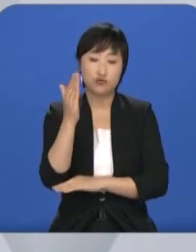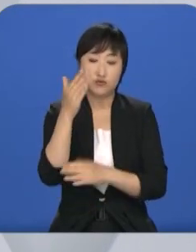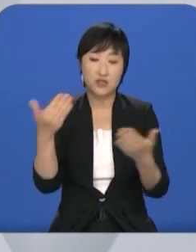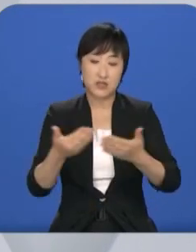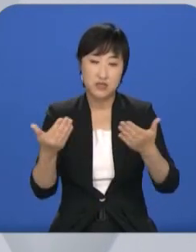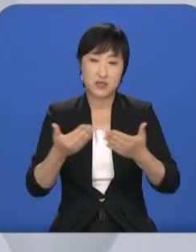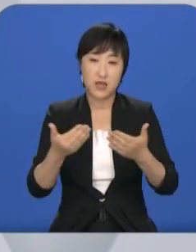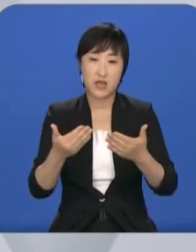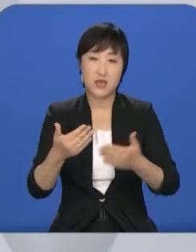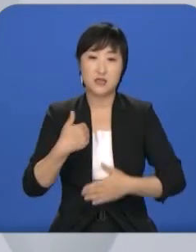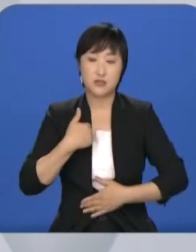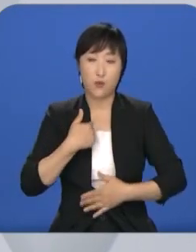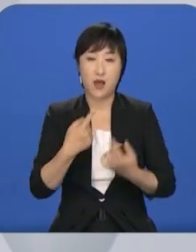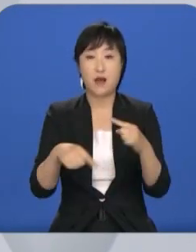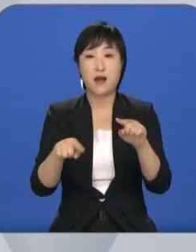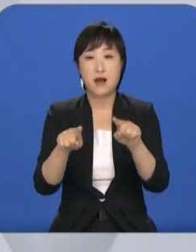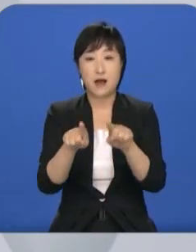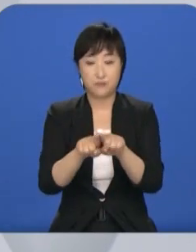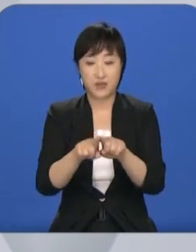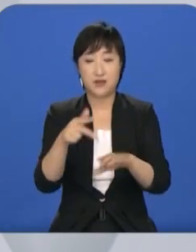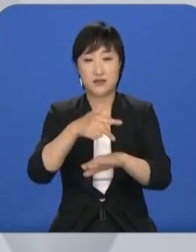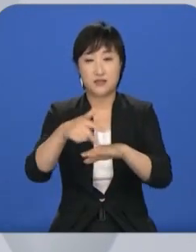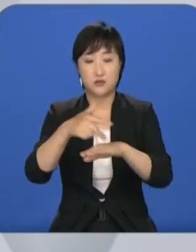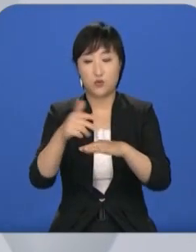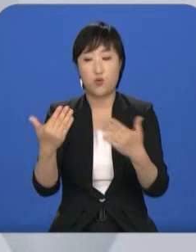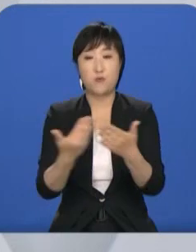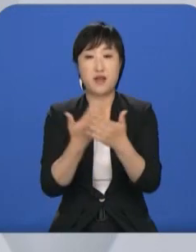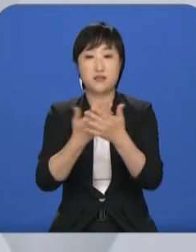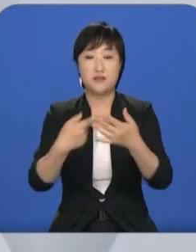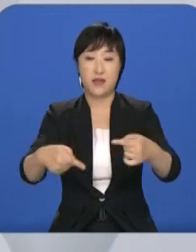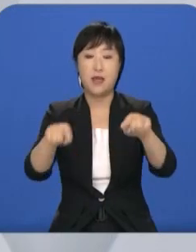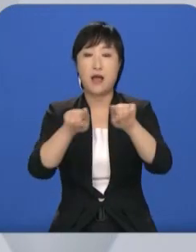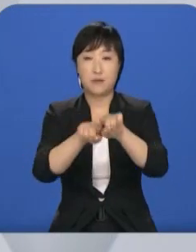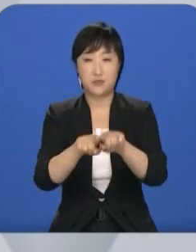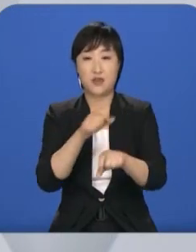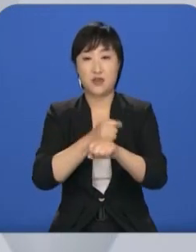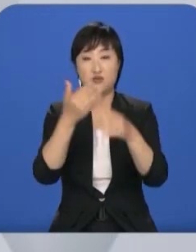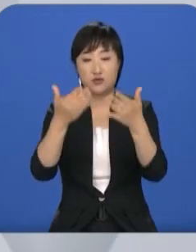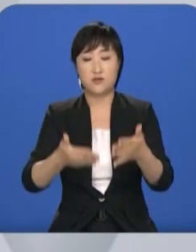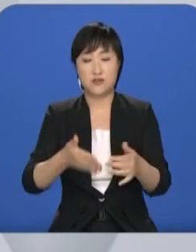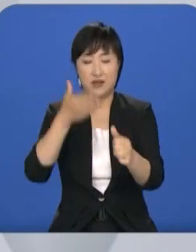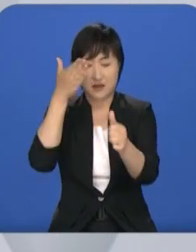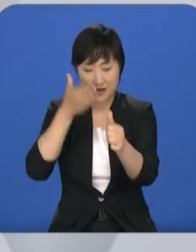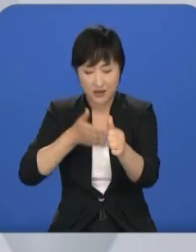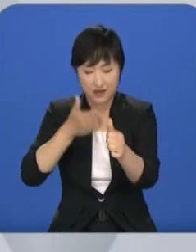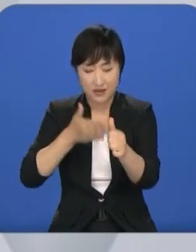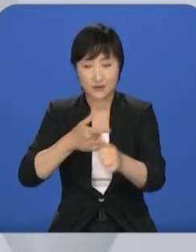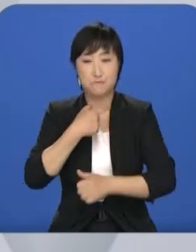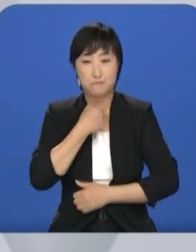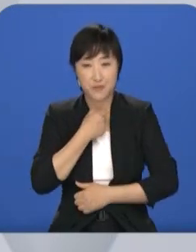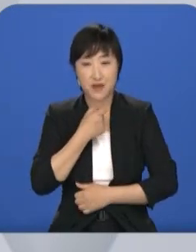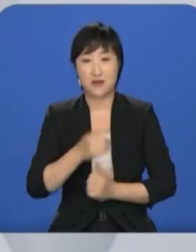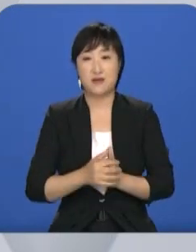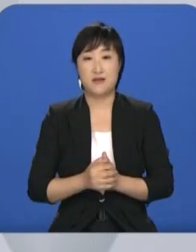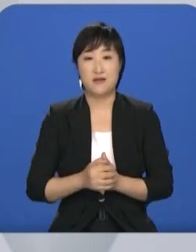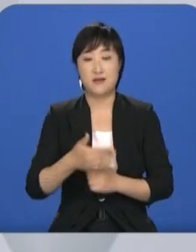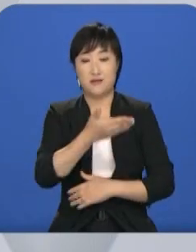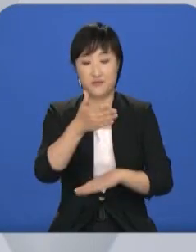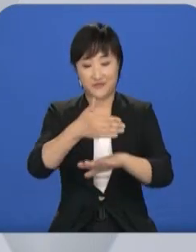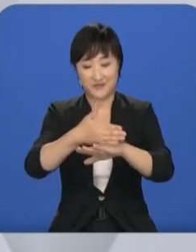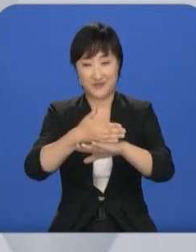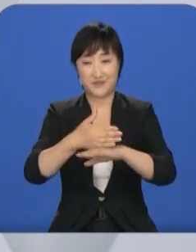전문가인 저 김희수와 함께 진도 발전에 동참해 주실 것을 간절히 소망합니다.